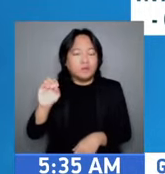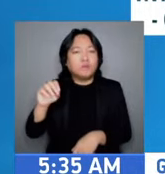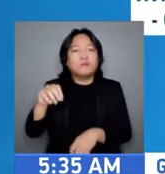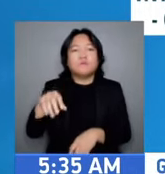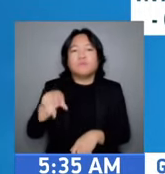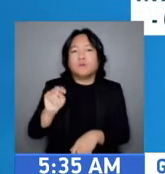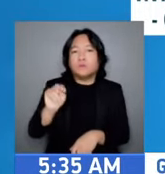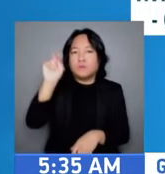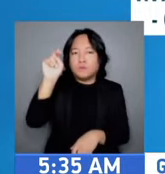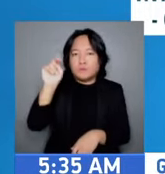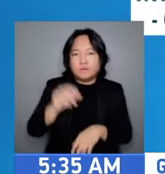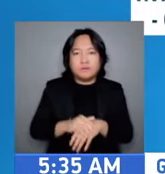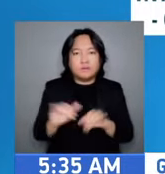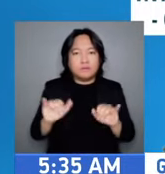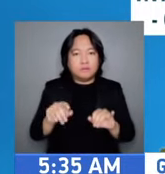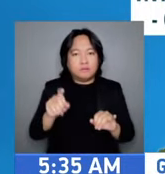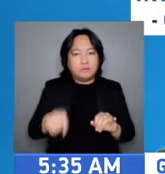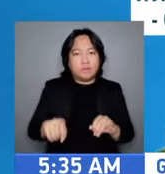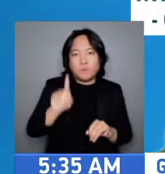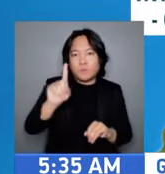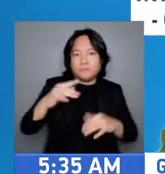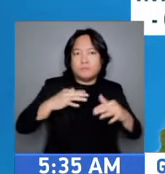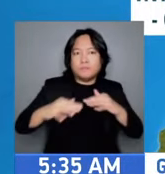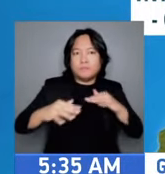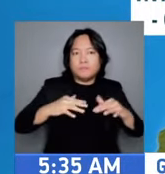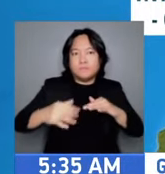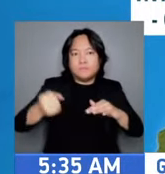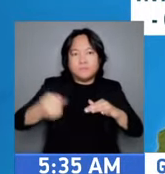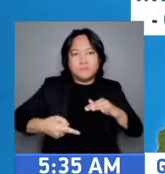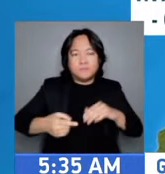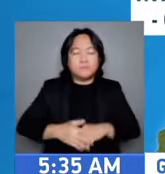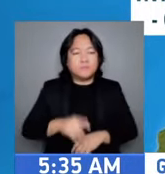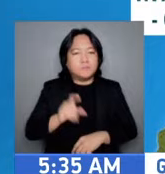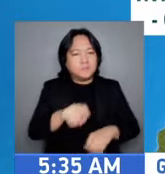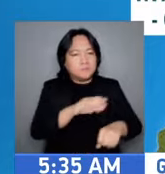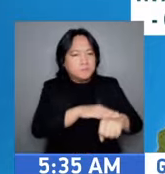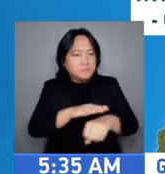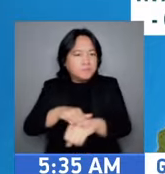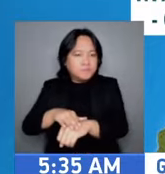Surigao, Surigao del Norte. Maging alerto po sa aftershocks.